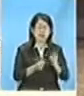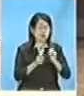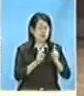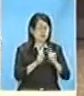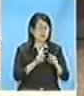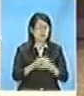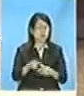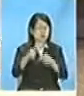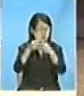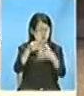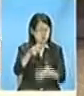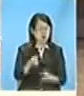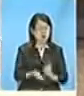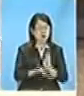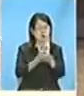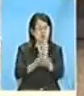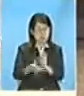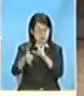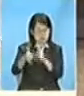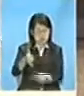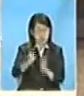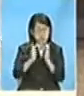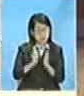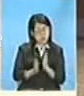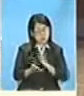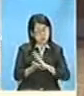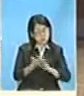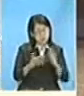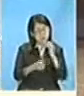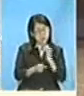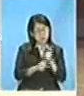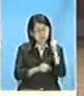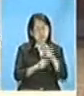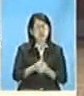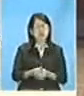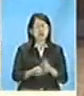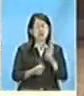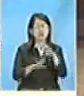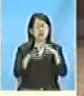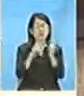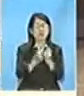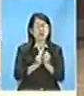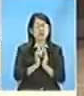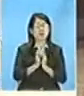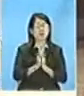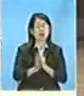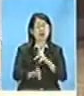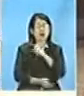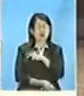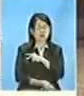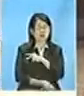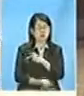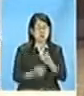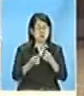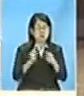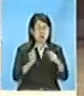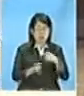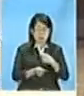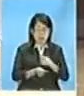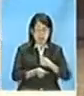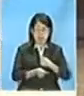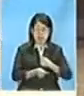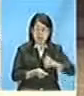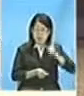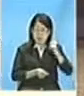รางวัลบุคคลผู้มีความประพฤติดีจากพุทธสมาคมแห่งประเทศไทยดิฉันมีจุดแข็งคือดิฉันเป็นคนนิ่มนว